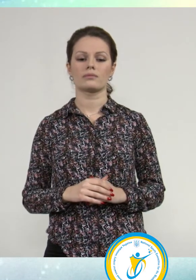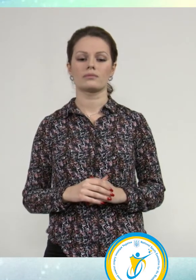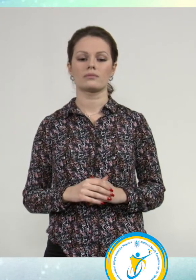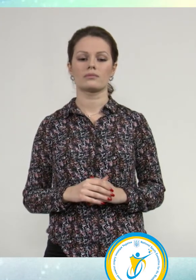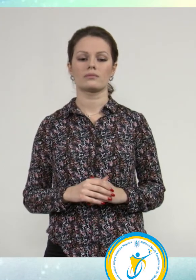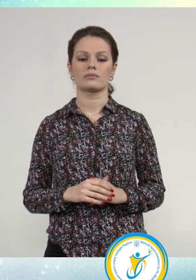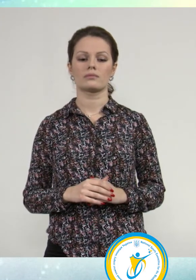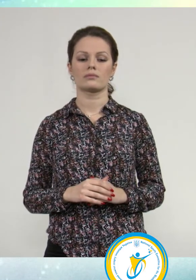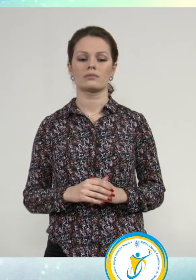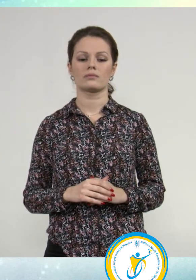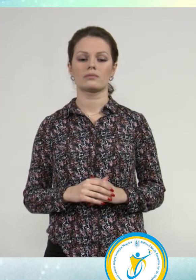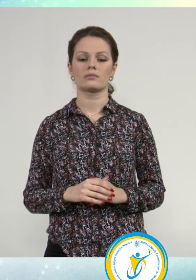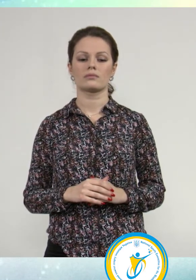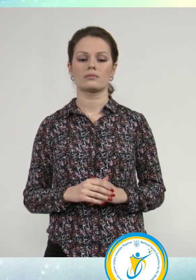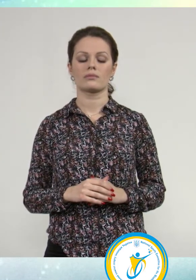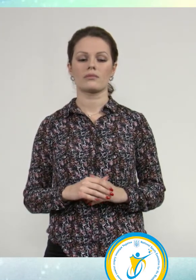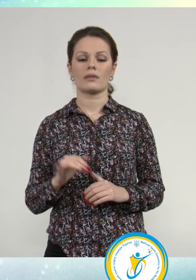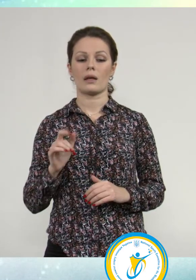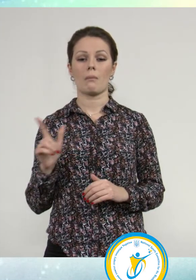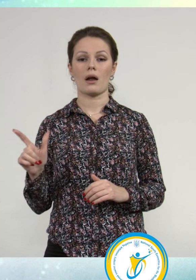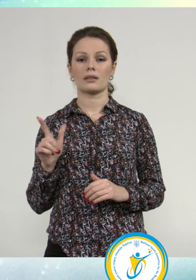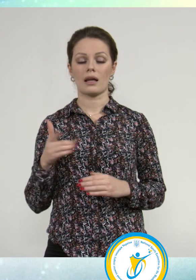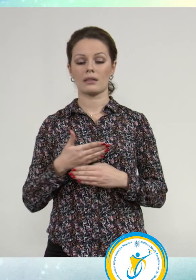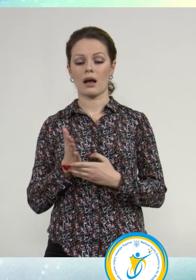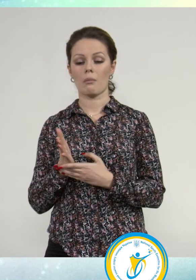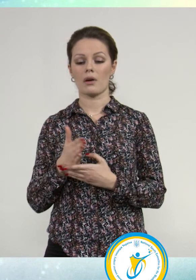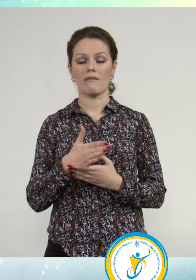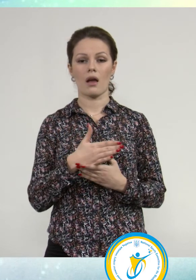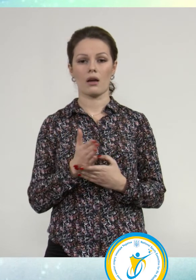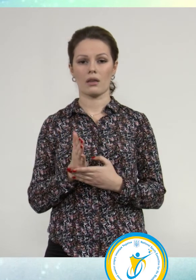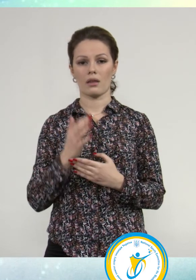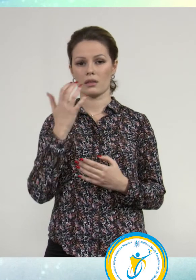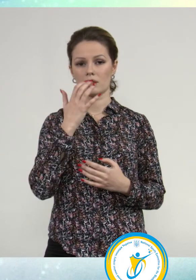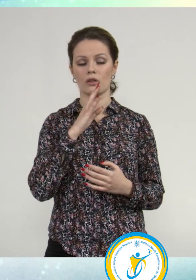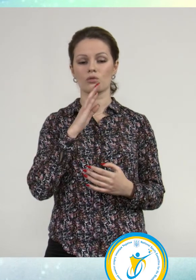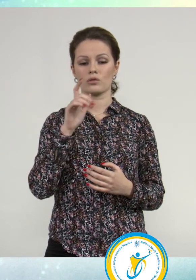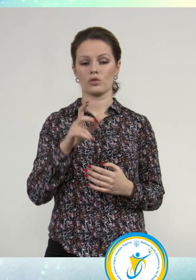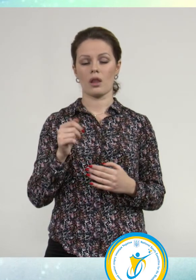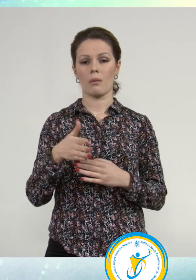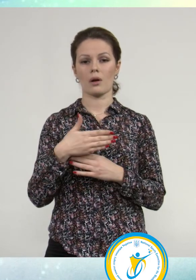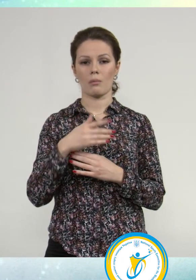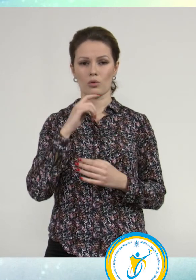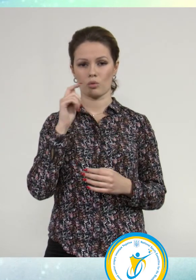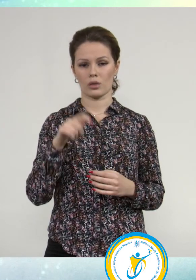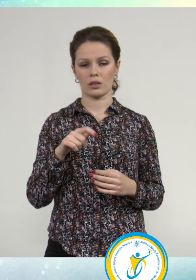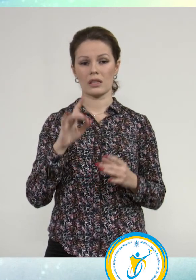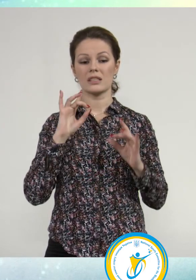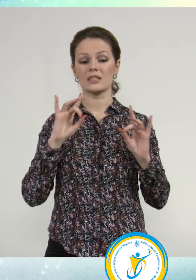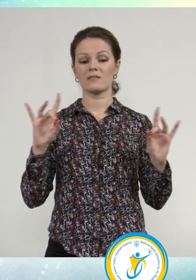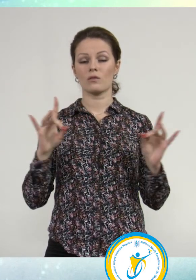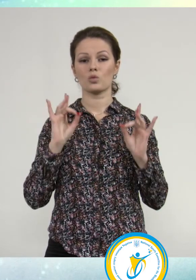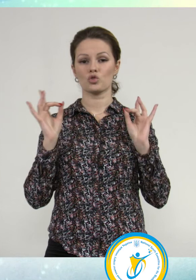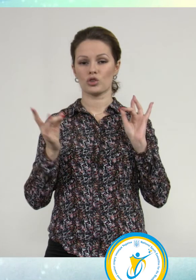Ukraine. І партнер направляє незрячі очки на прапор України. Звучить